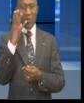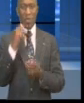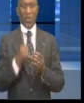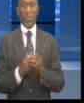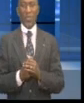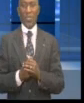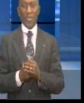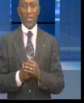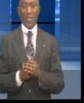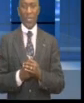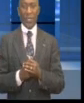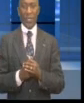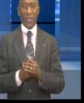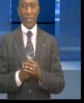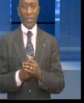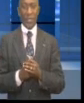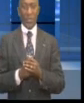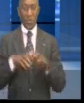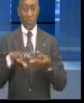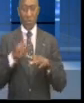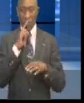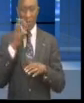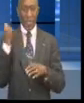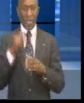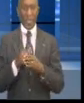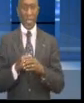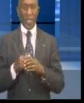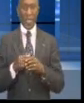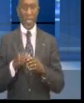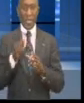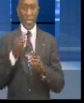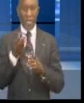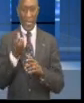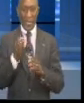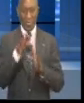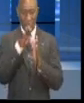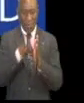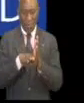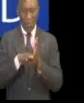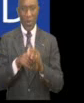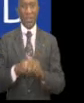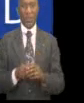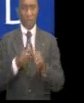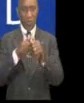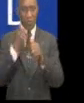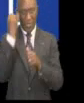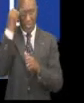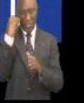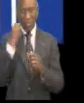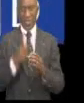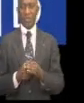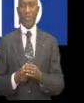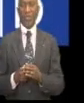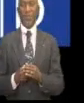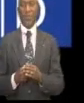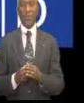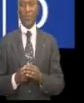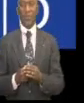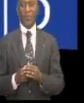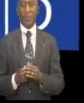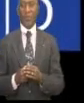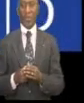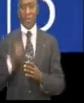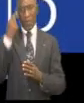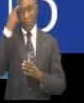par ce Programme des Nations Unies. Karine Kabongo, Félix Kalombo. Ce dernier rapport sur l'indice du développement humain